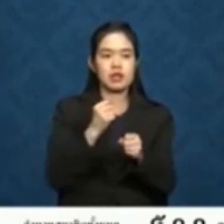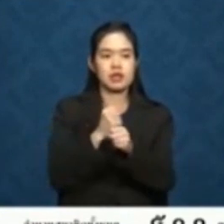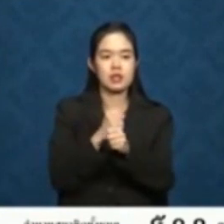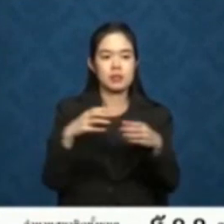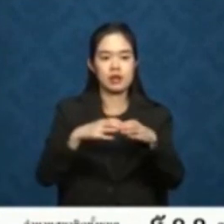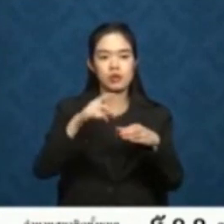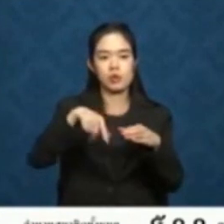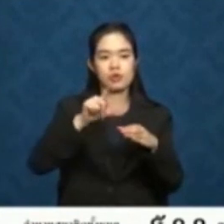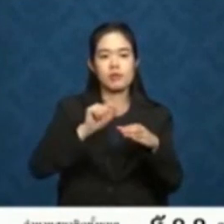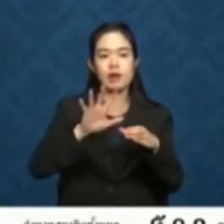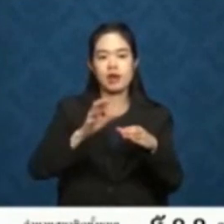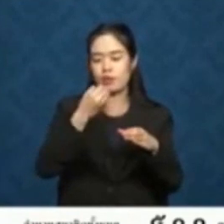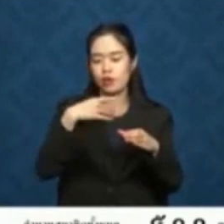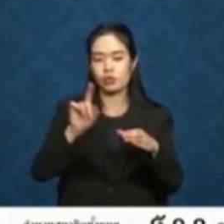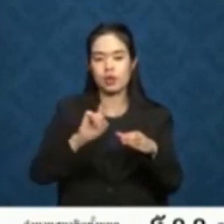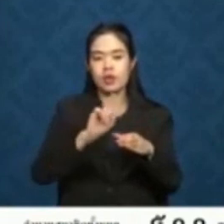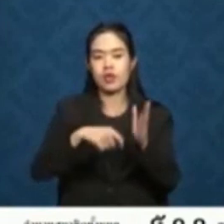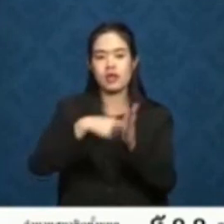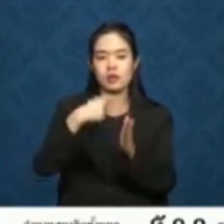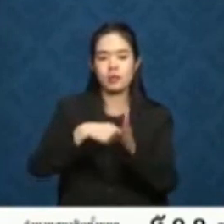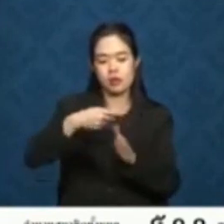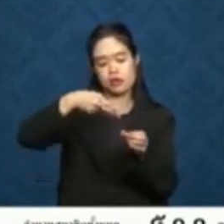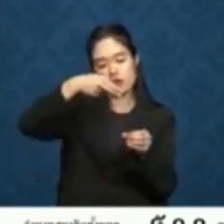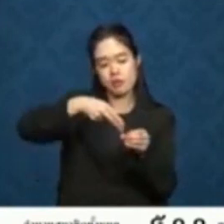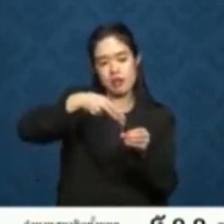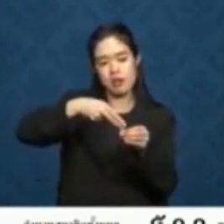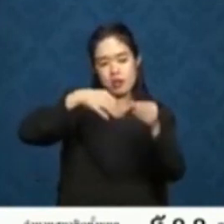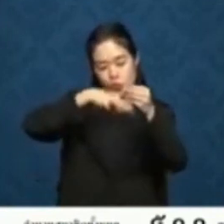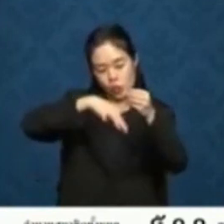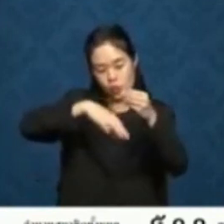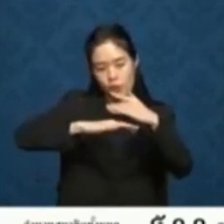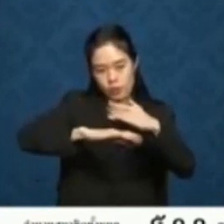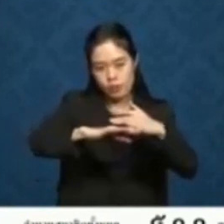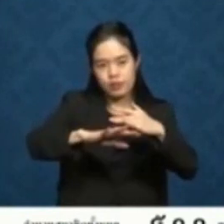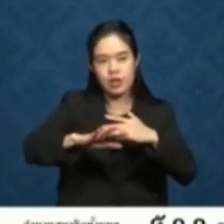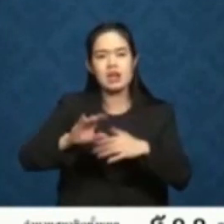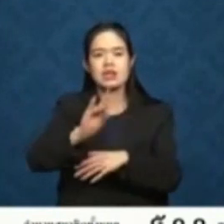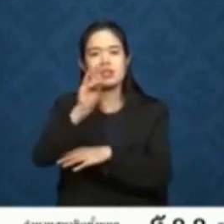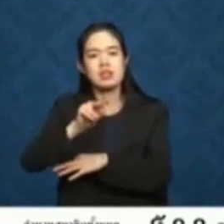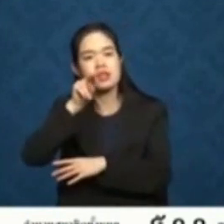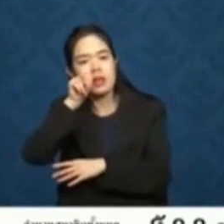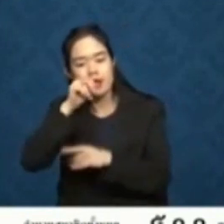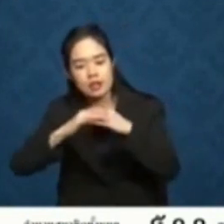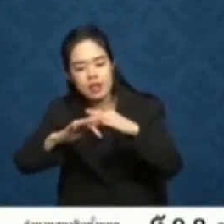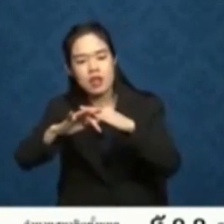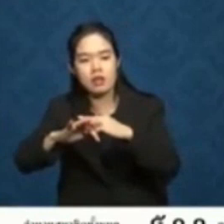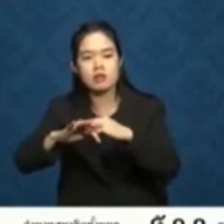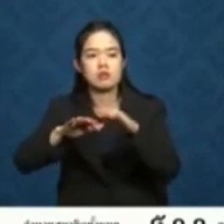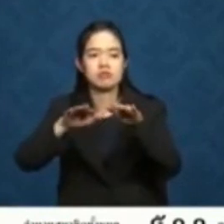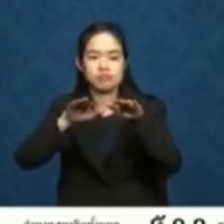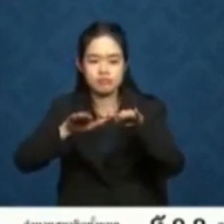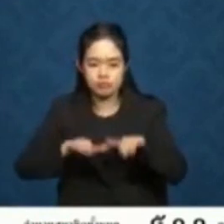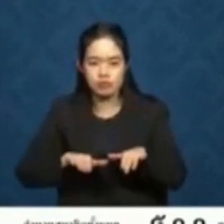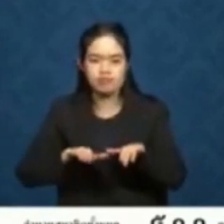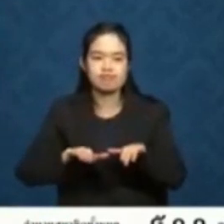ที่25ครับว่าหลังจากเหตุน้ำมันรั่วไหลลงทะเลปริมาณสัตว์น้ำก็ลดลงอย่างต่อเนื่องเป็นเวลา8ปี